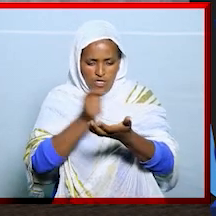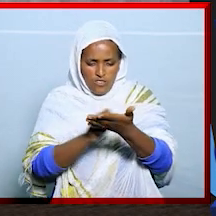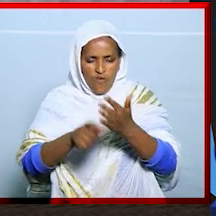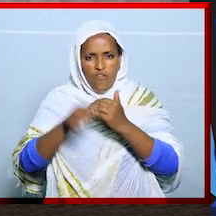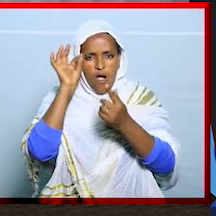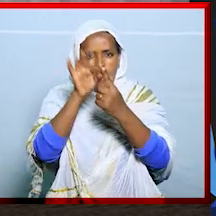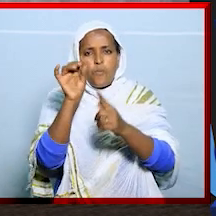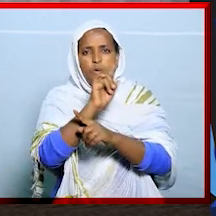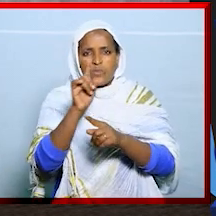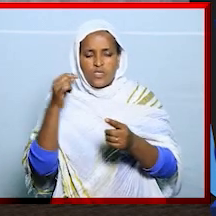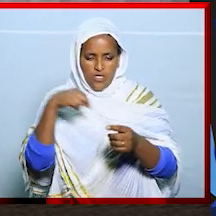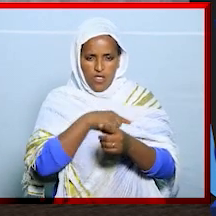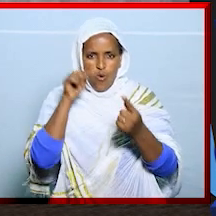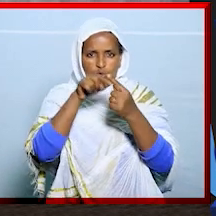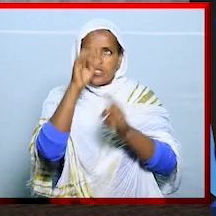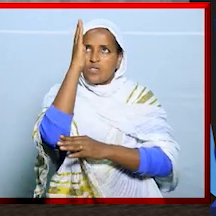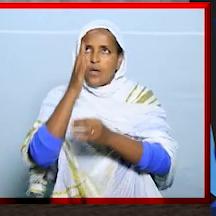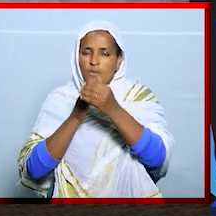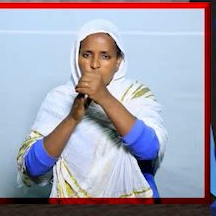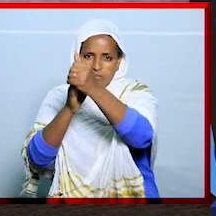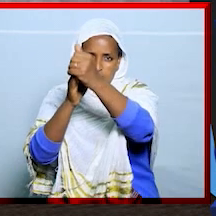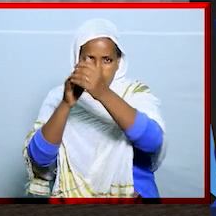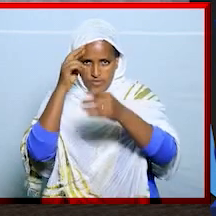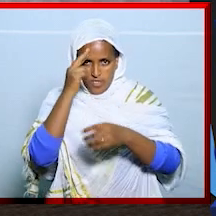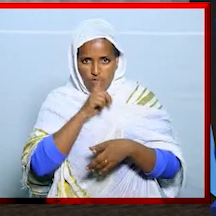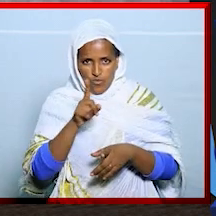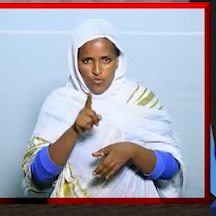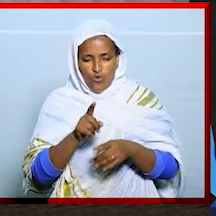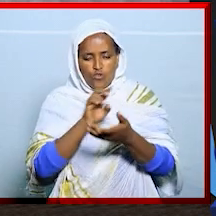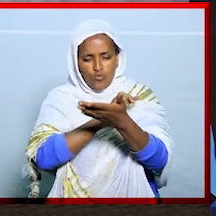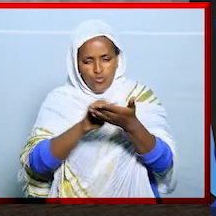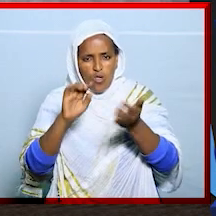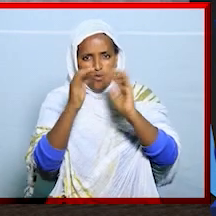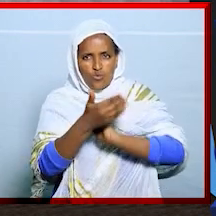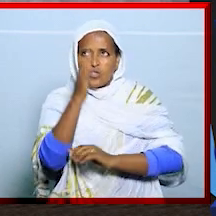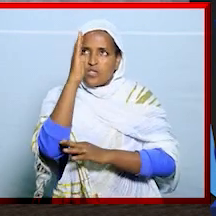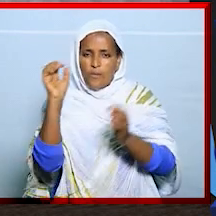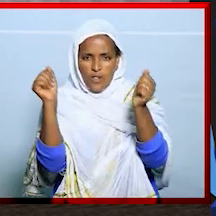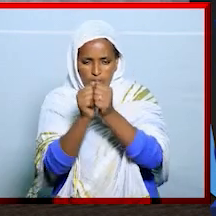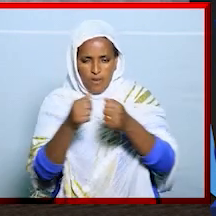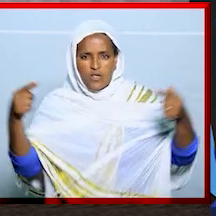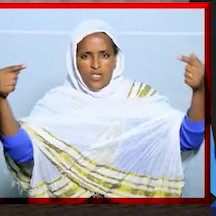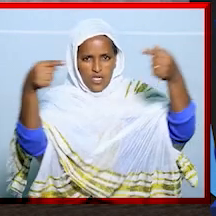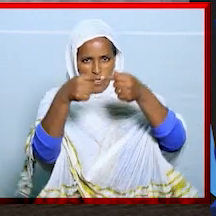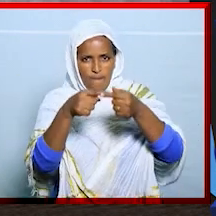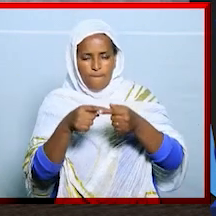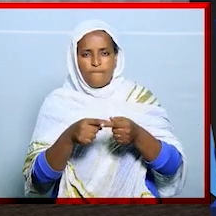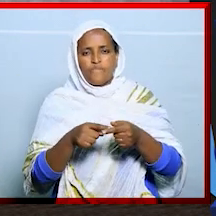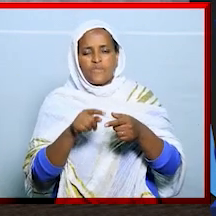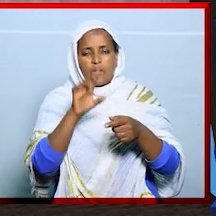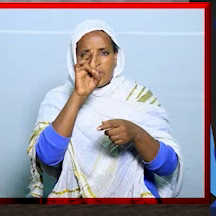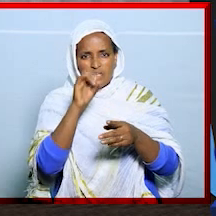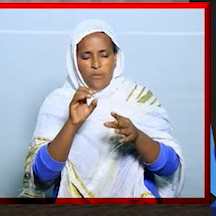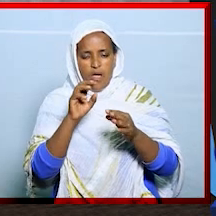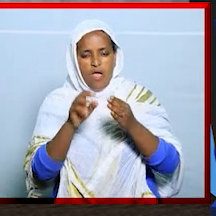የተጻፈበት ዋና ዓላማ እኛን ወደ እግዚአብሔር እንዲመራን ቅዱሳን እንድንሆን ከእግዚአብሔር ጋር እንድንገናኝ